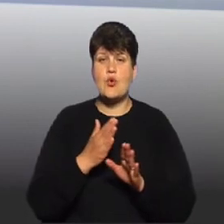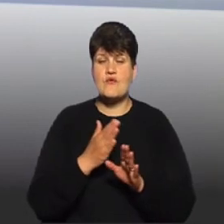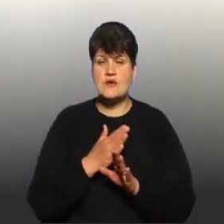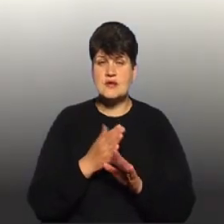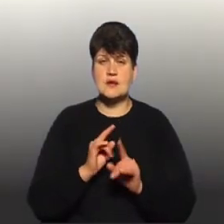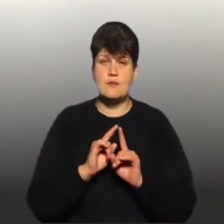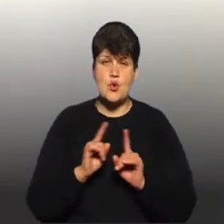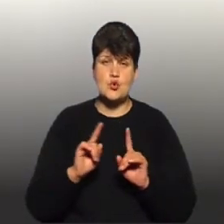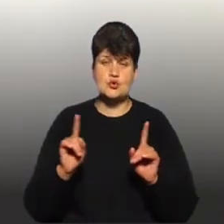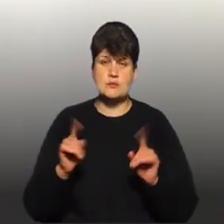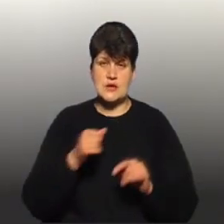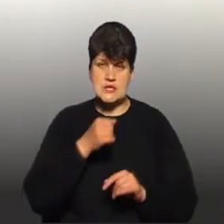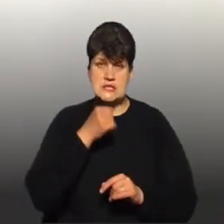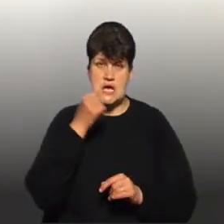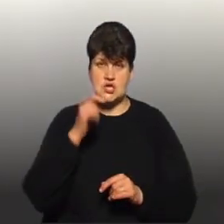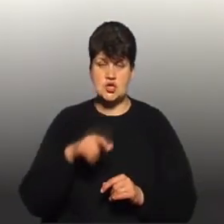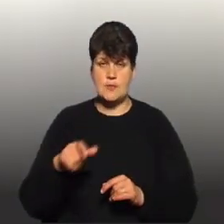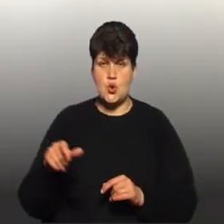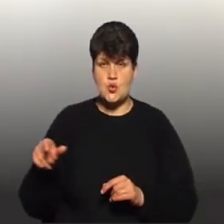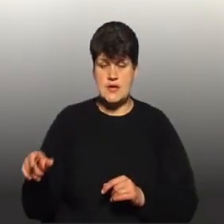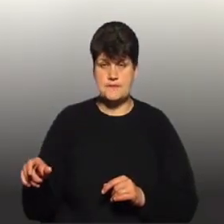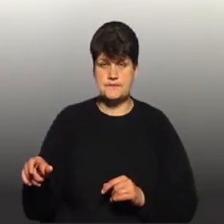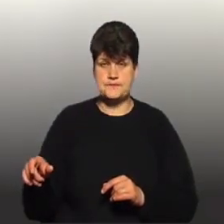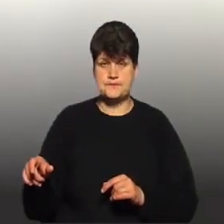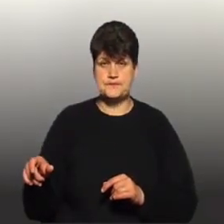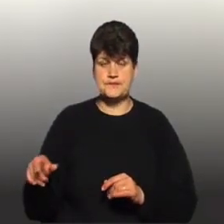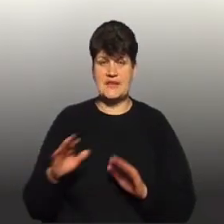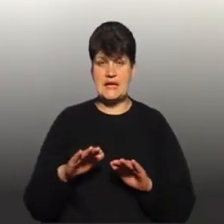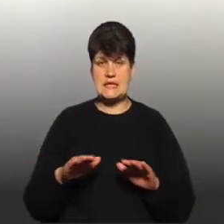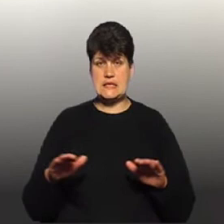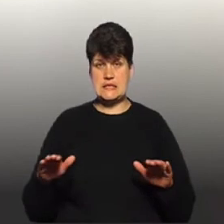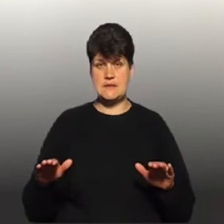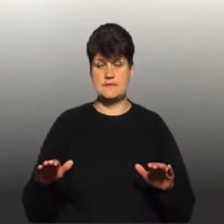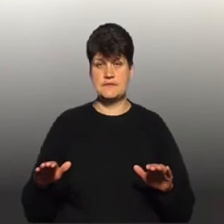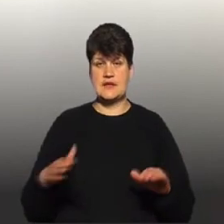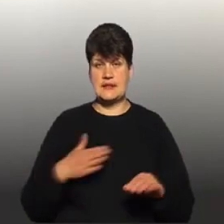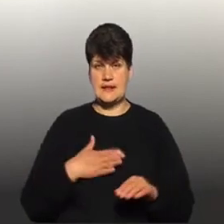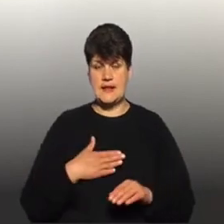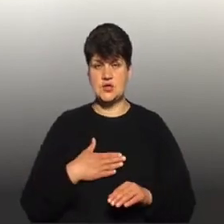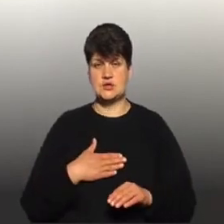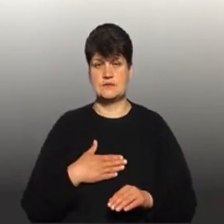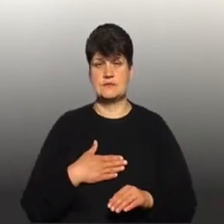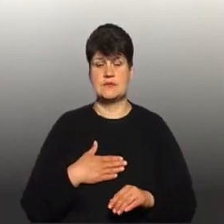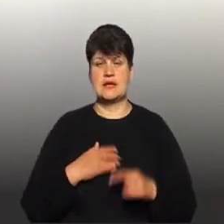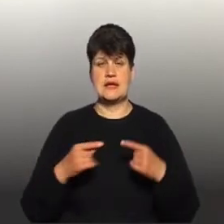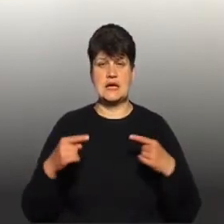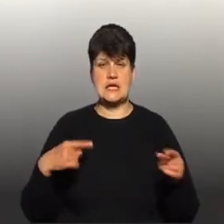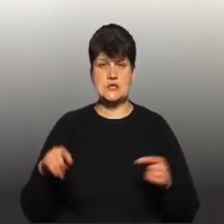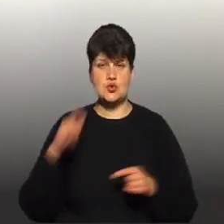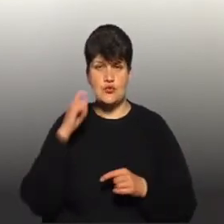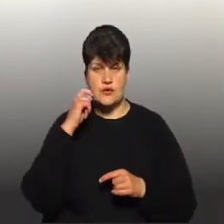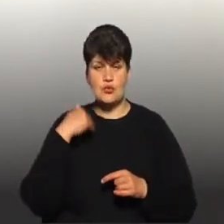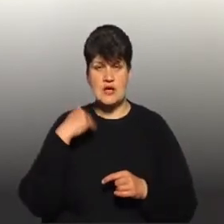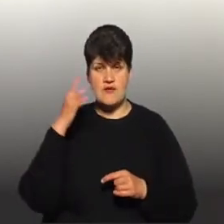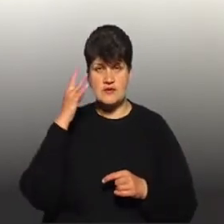старшим людям, дітям нашим різного віку, я вважаю, от, та будь-якій людині